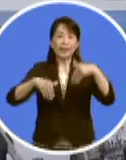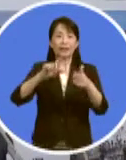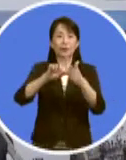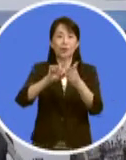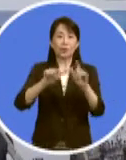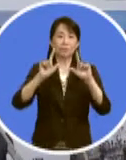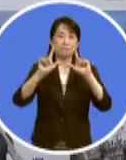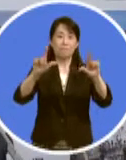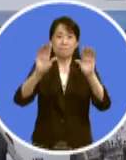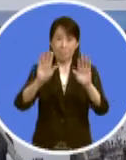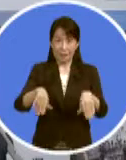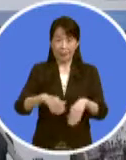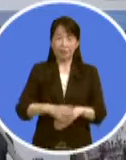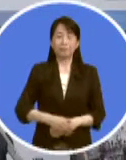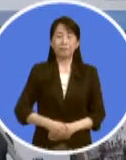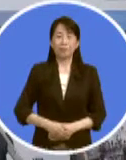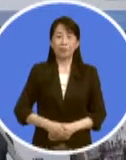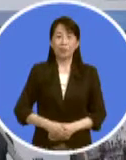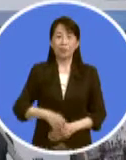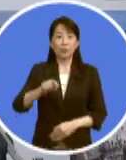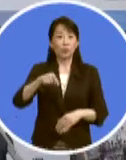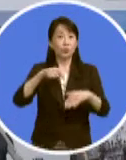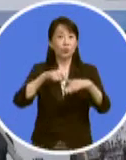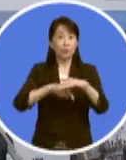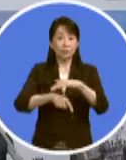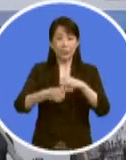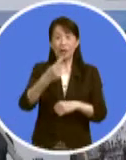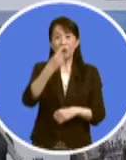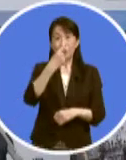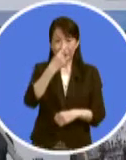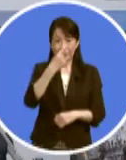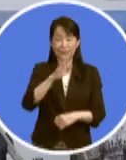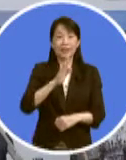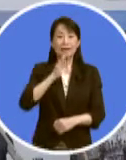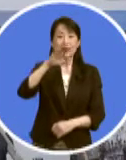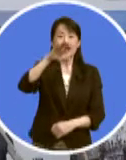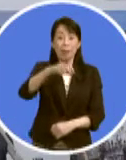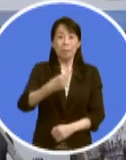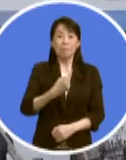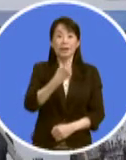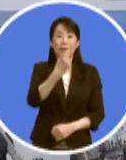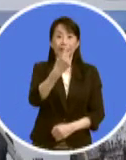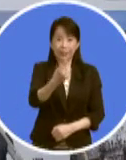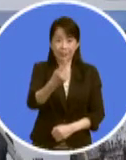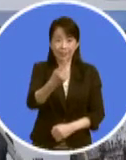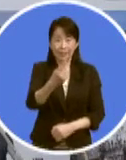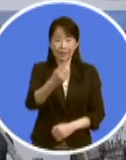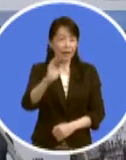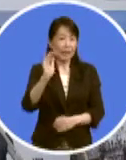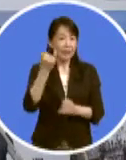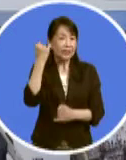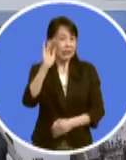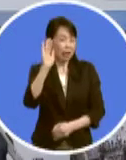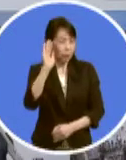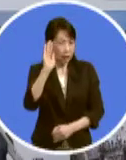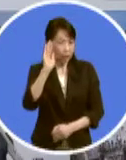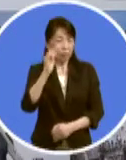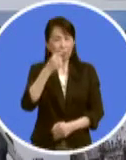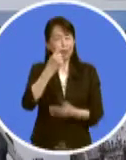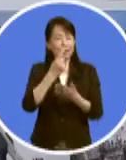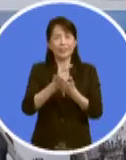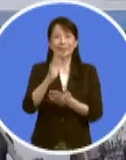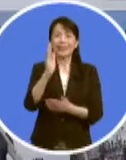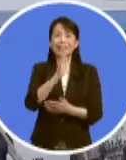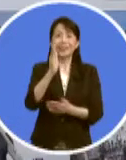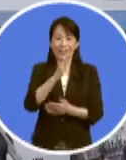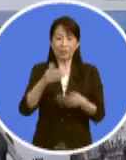えっ訴えさせていただきましたそういう意味で私がですね私だけで徹底現場主義をすると